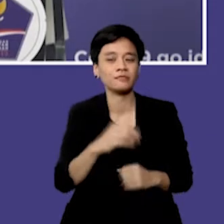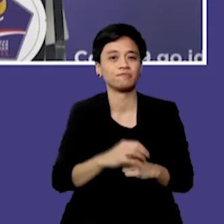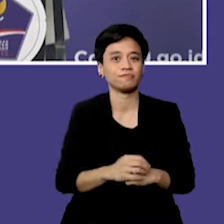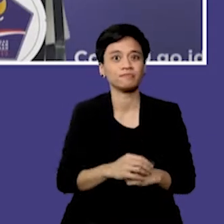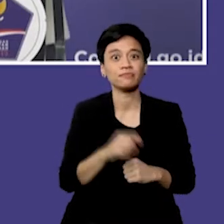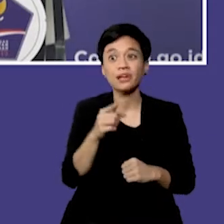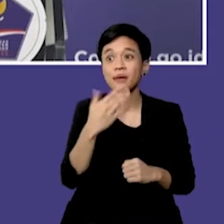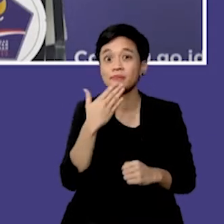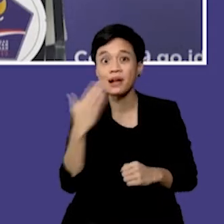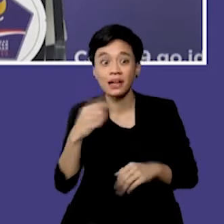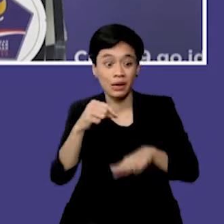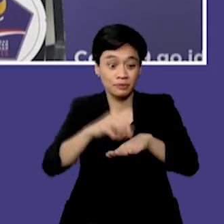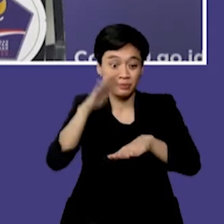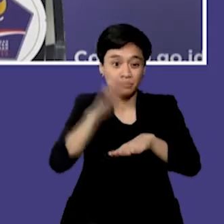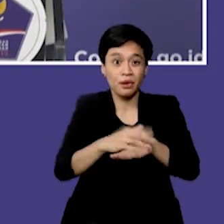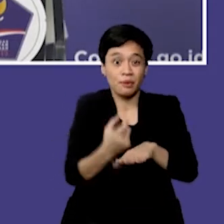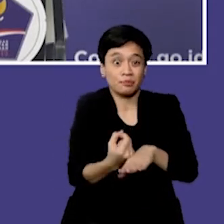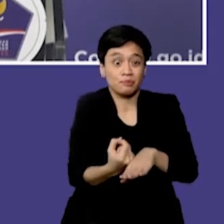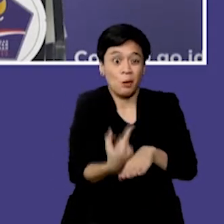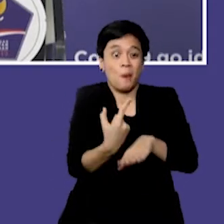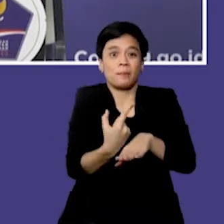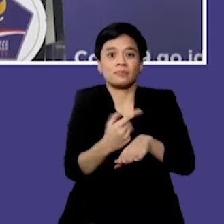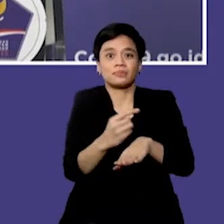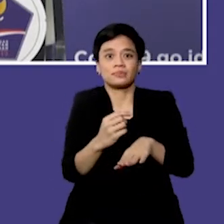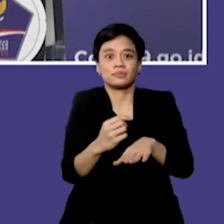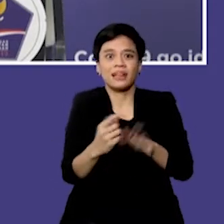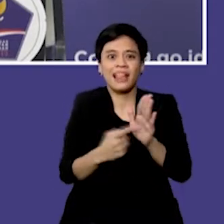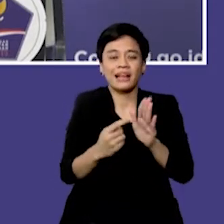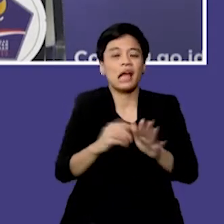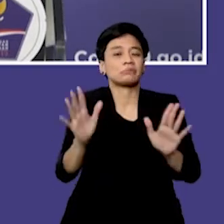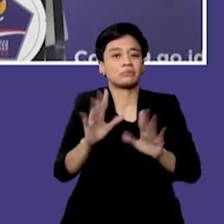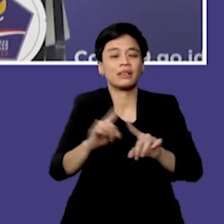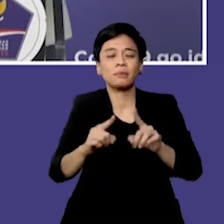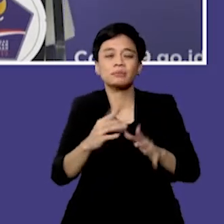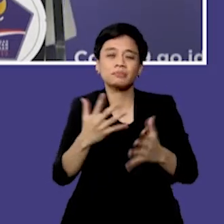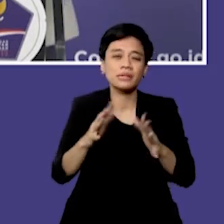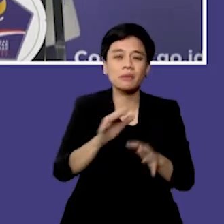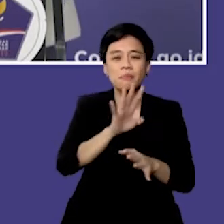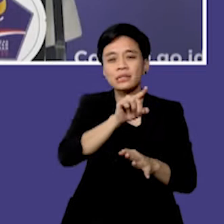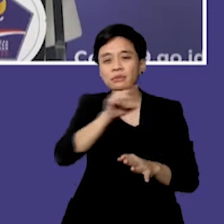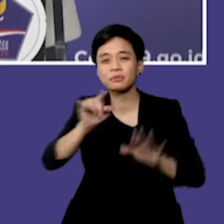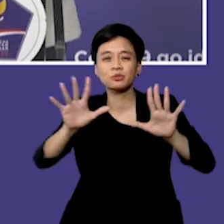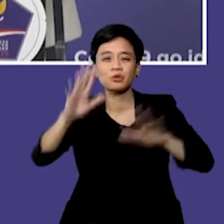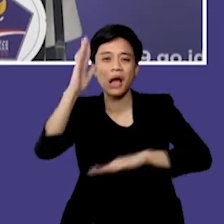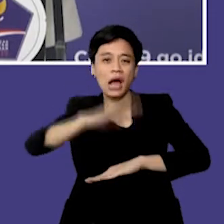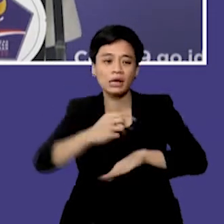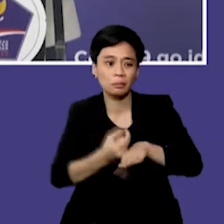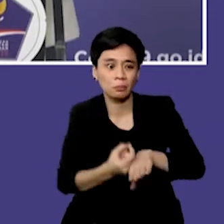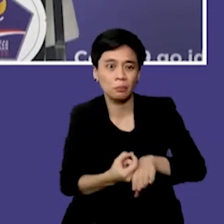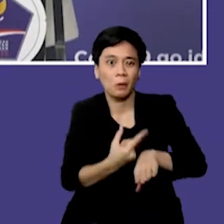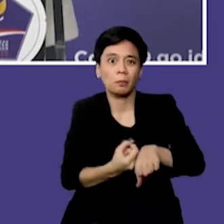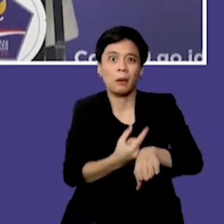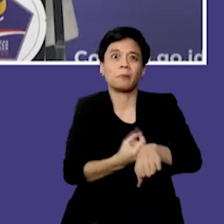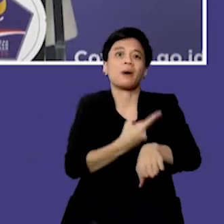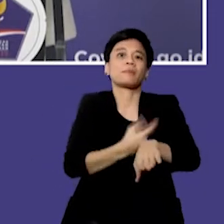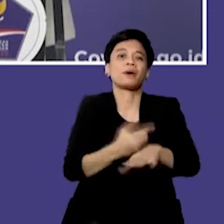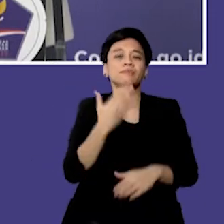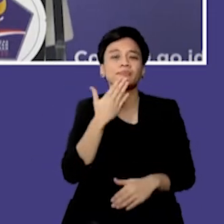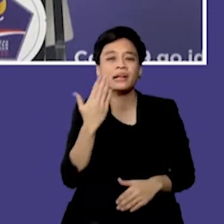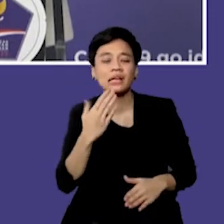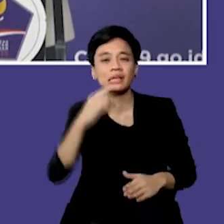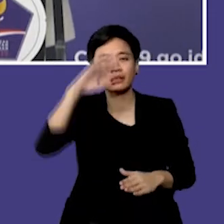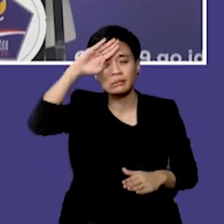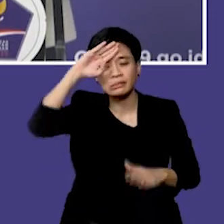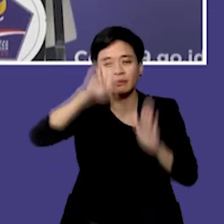memerlukan waktu 4-10 hari setelah tergigit nyamuk yang membawa virus dengue. Gejala DBD yang paling umum adalah demam tinggi